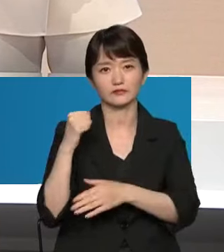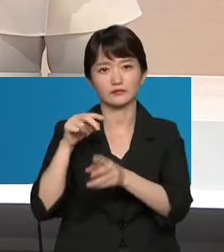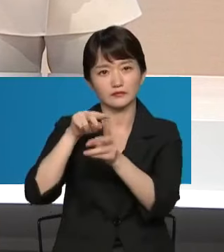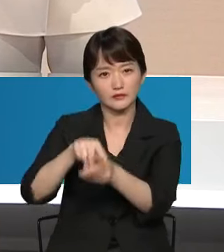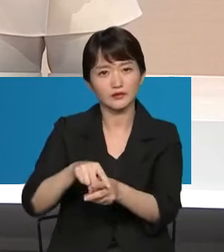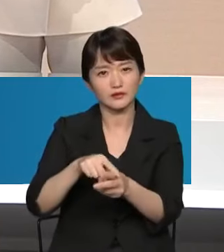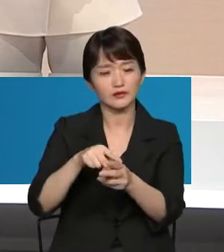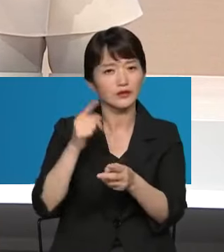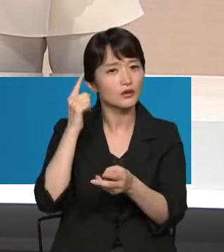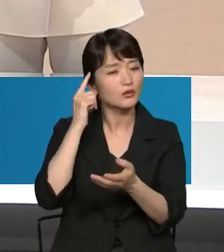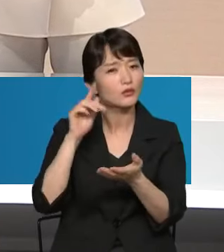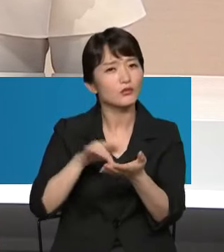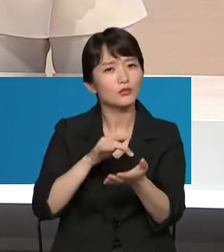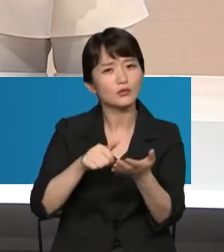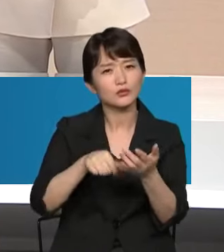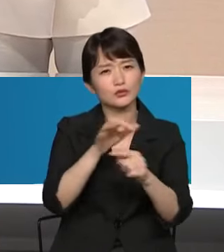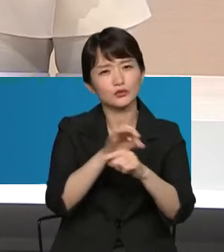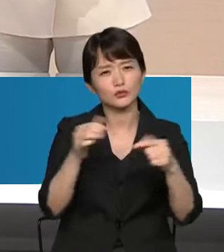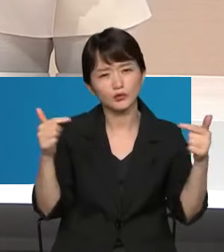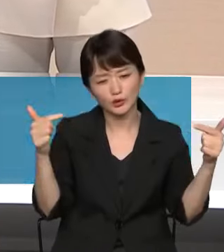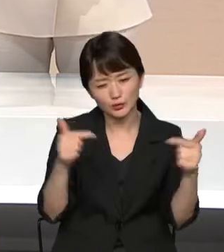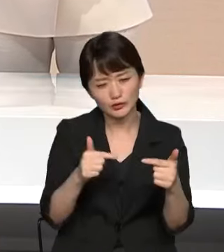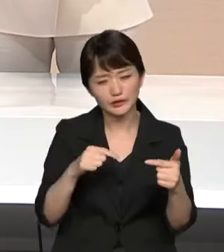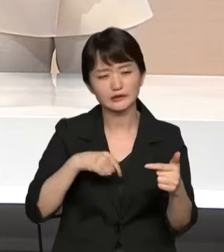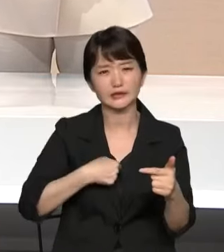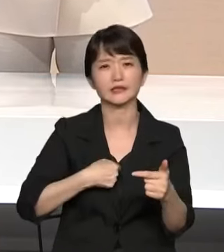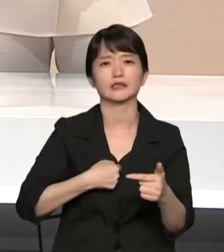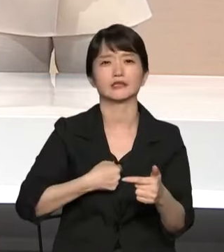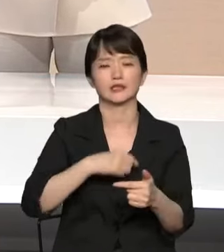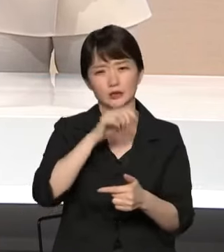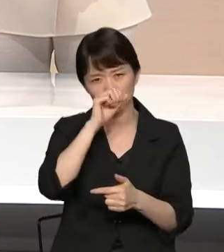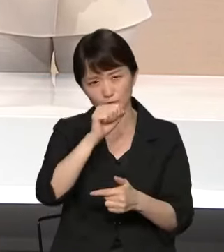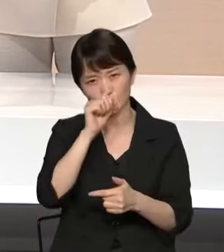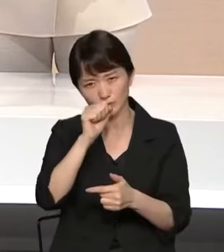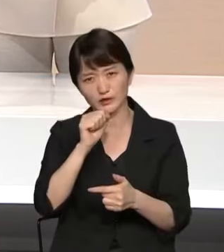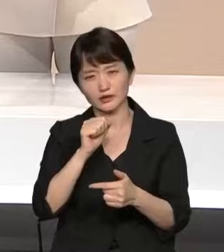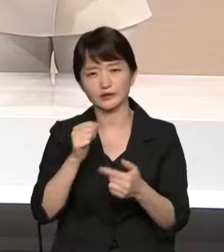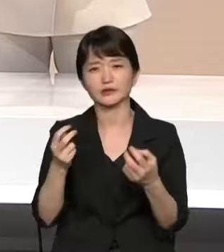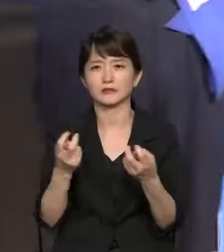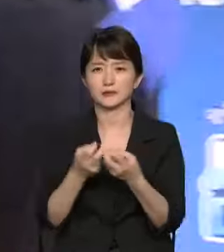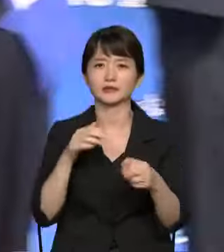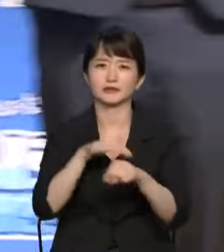투표율이 낮은 걸 놓고 아전 인수식 해석을 내놓고 있습니다. 김태영 기자입니다.